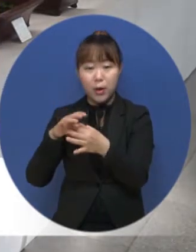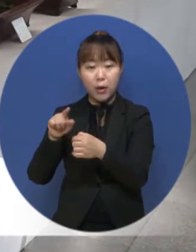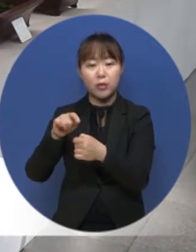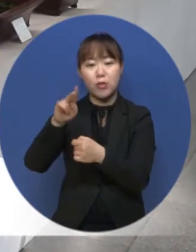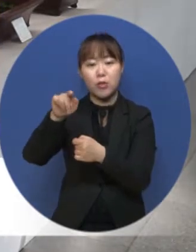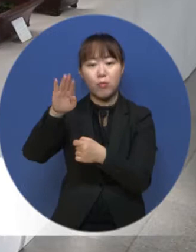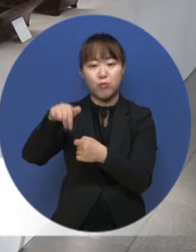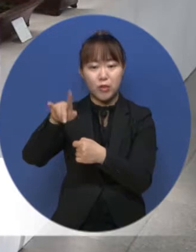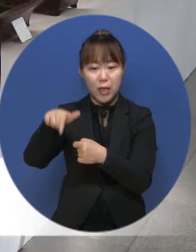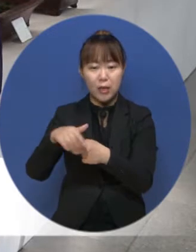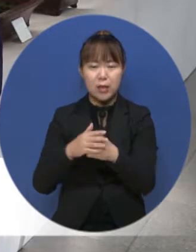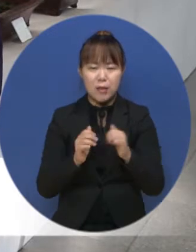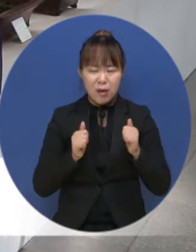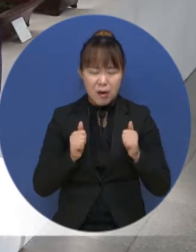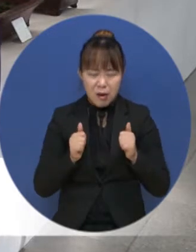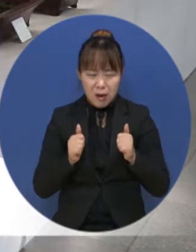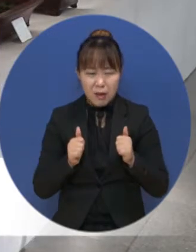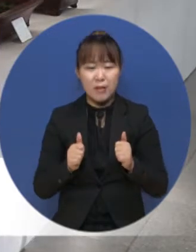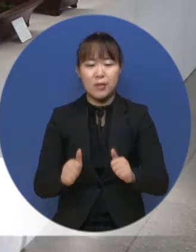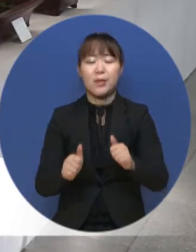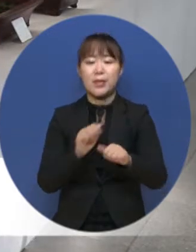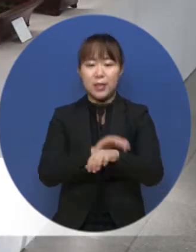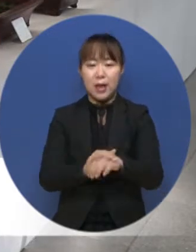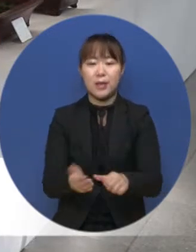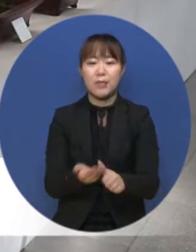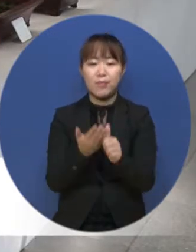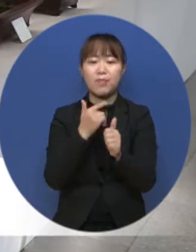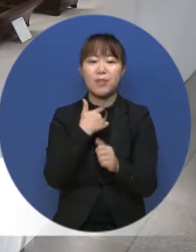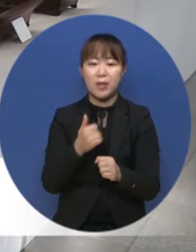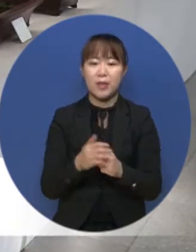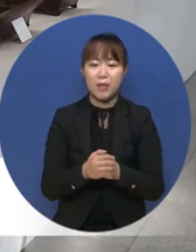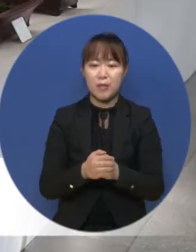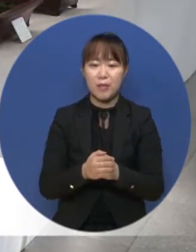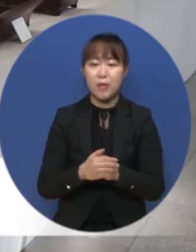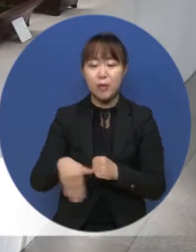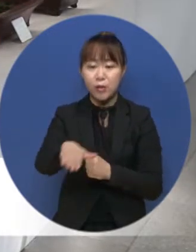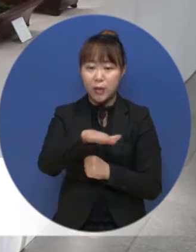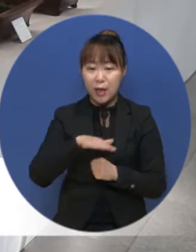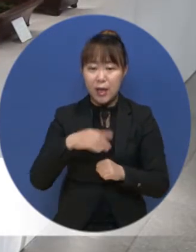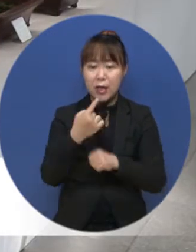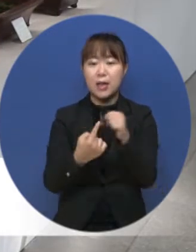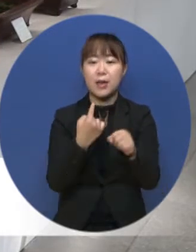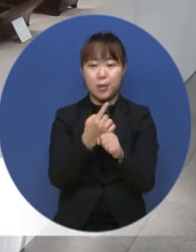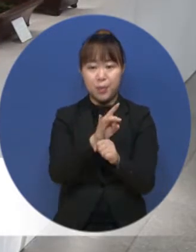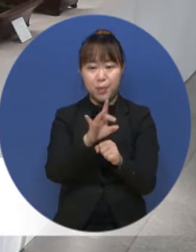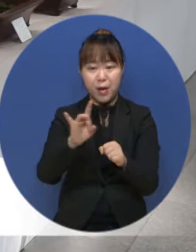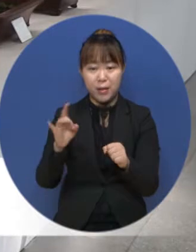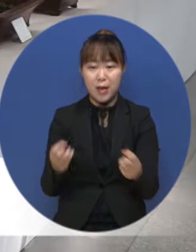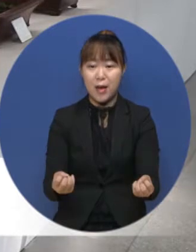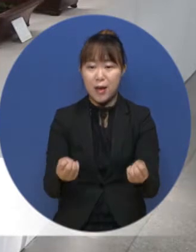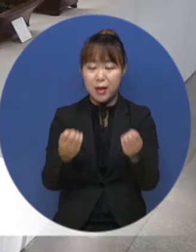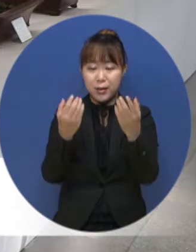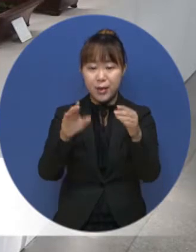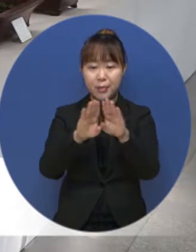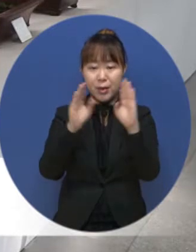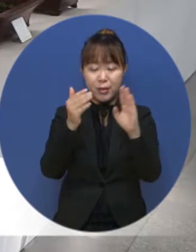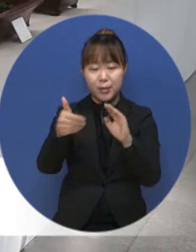다해서 지금까지 열과 성의를 다해서 키웠습니다. 저희들이 해년마다 하는